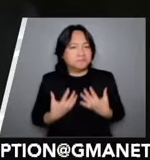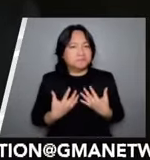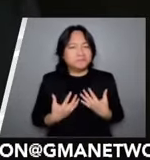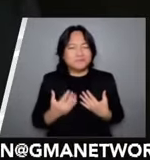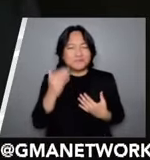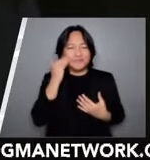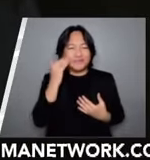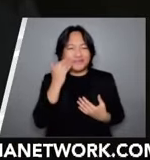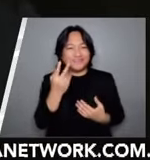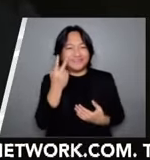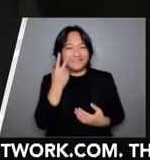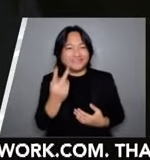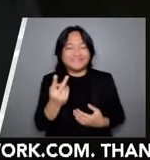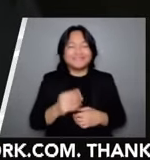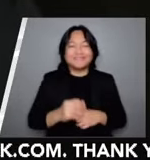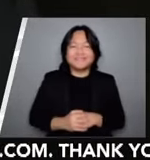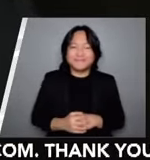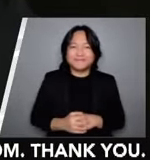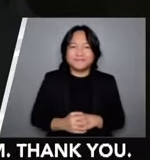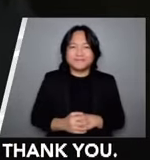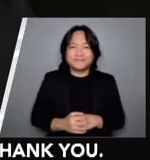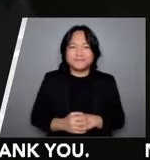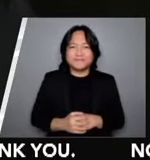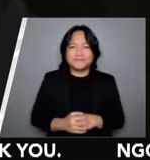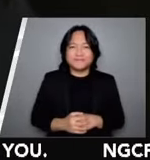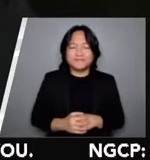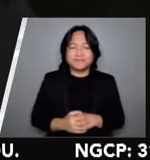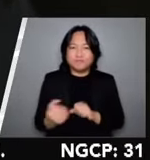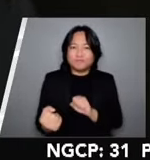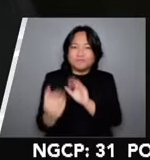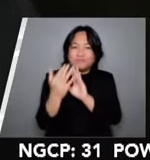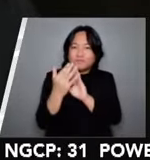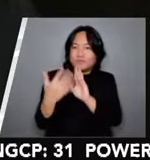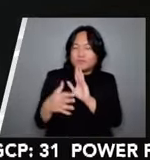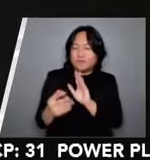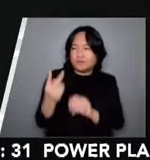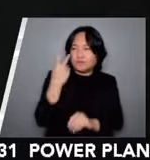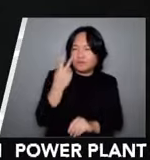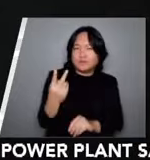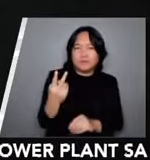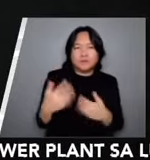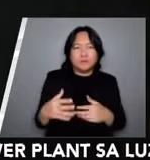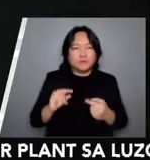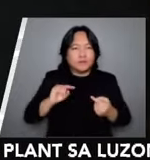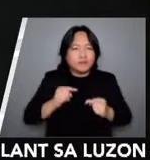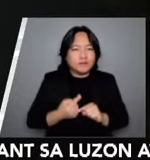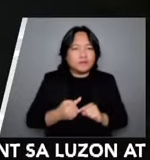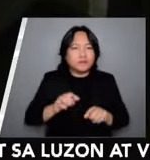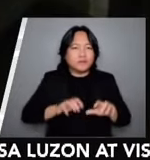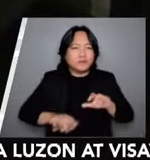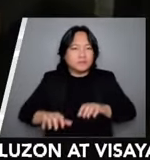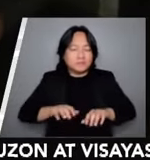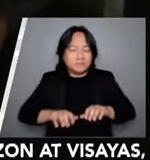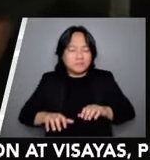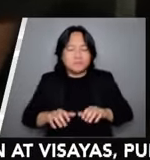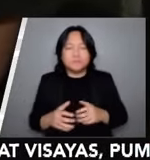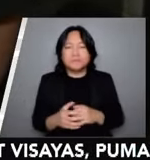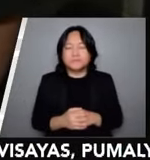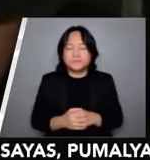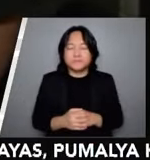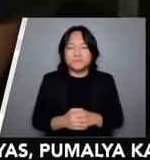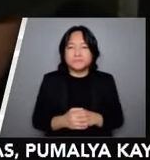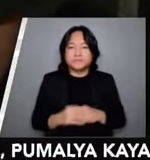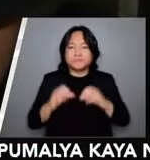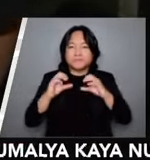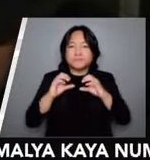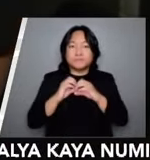naman natin sa balat, sa itsura nila, kung paano talaga sila nasaktan noon. Ito ang unang balita. Nelson